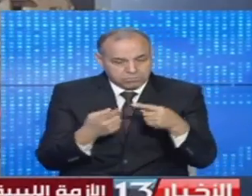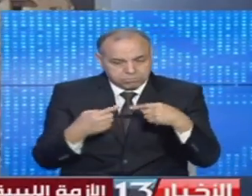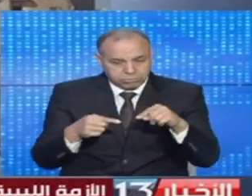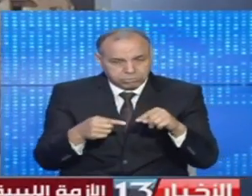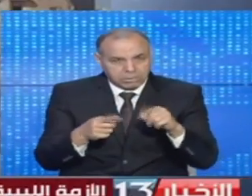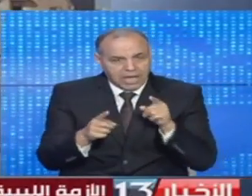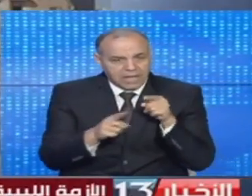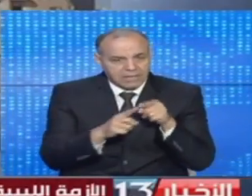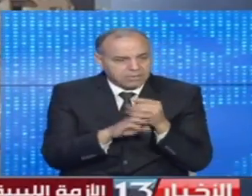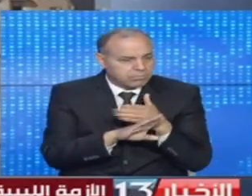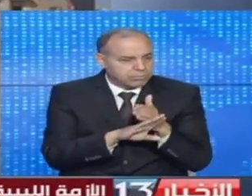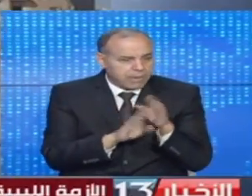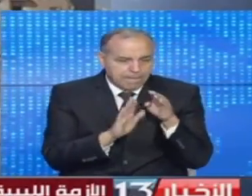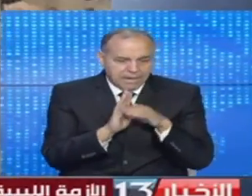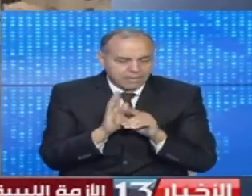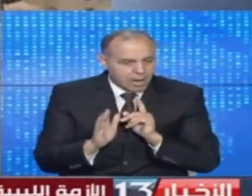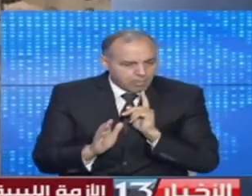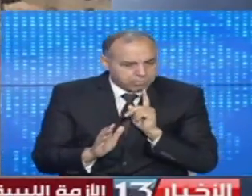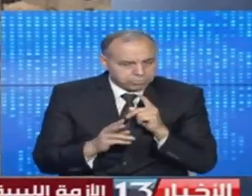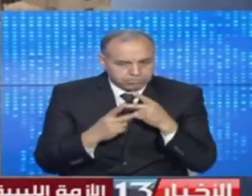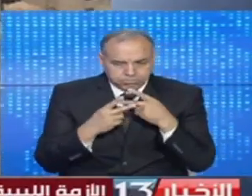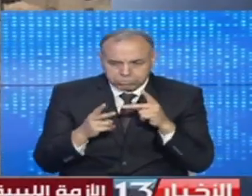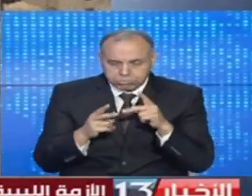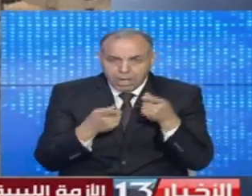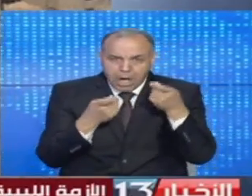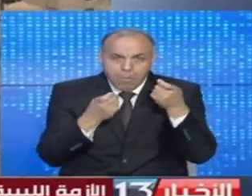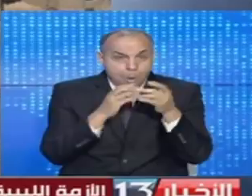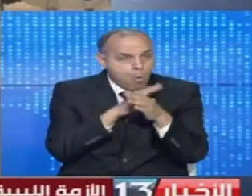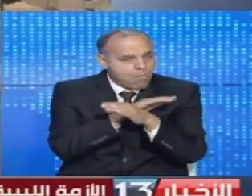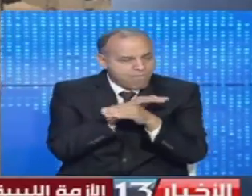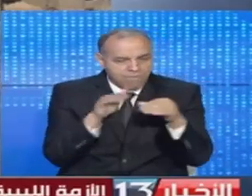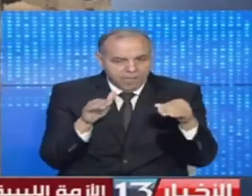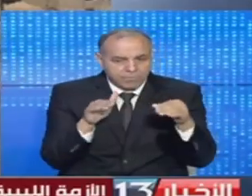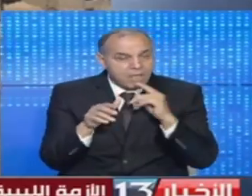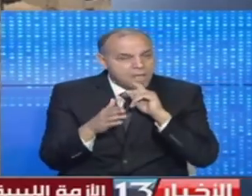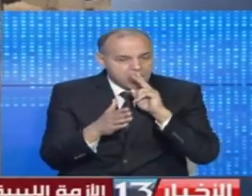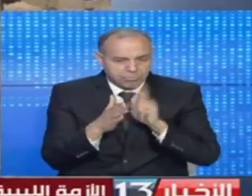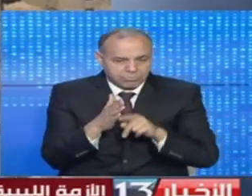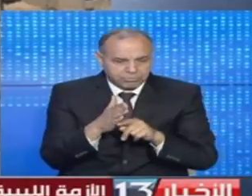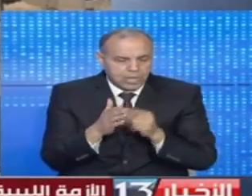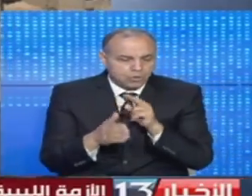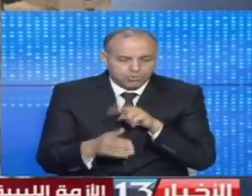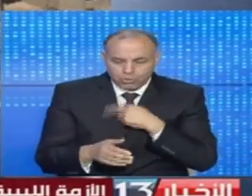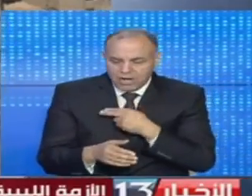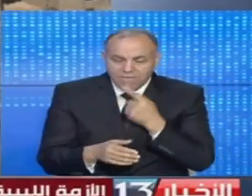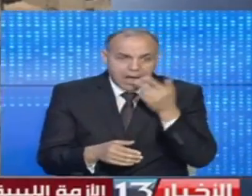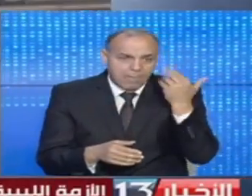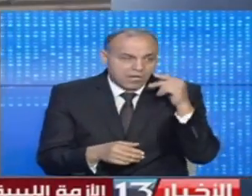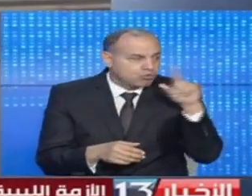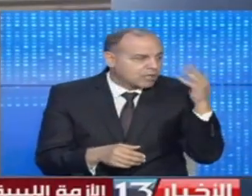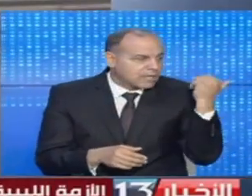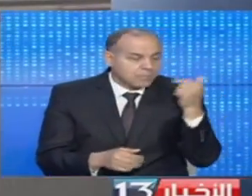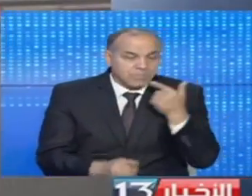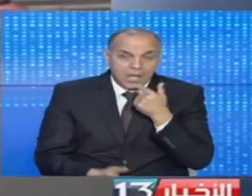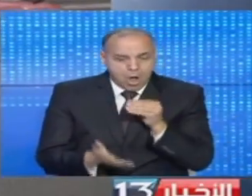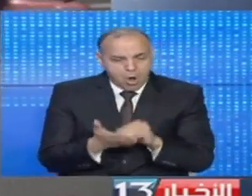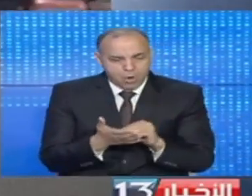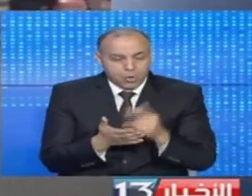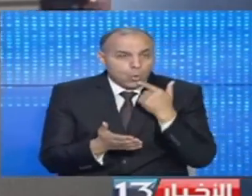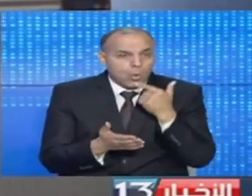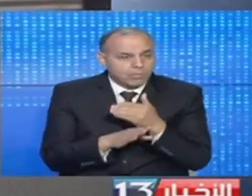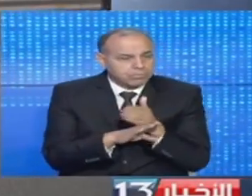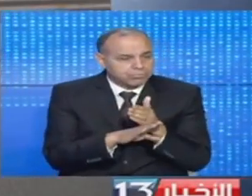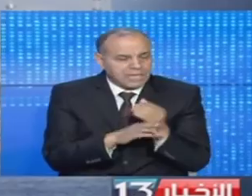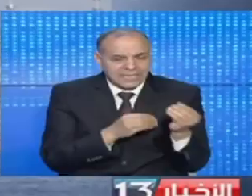باهداف استكمال اليه تنفيذ اتفاق وقف اطلاق النار الموقع في جنوب الشهر الماضي بالاضافه الى